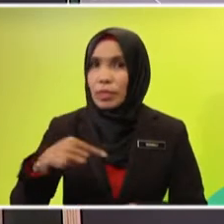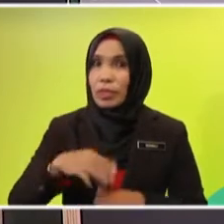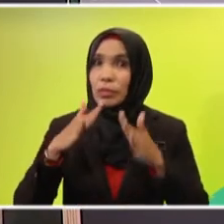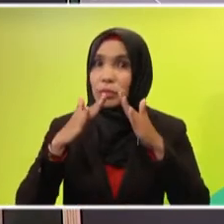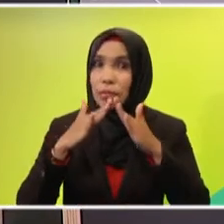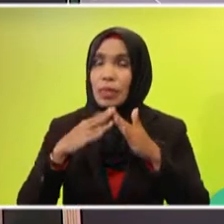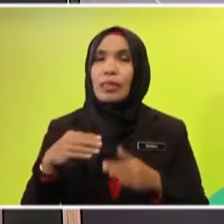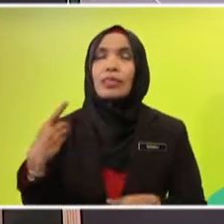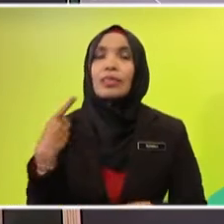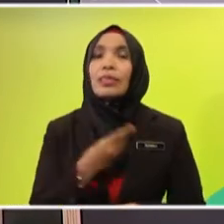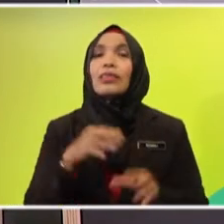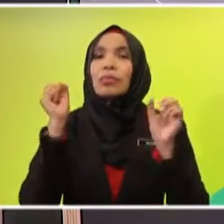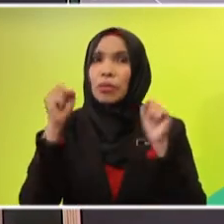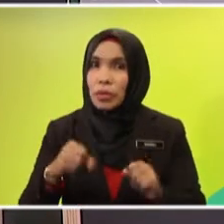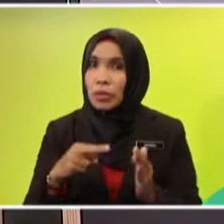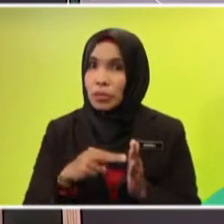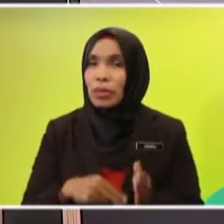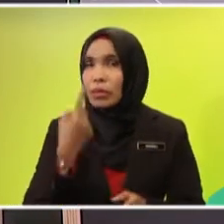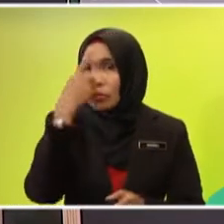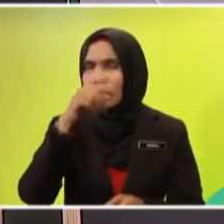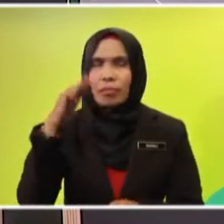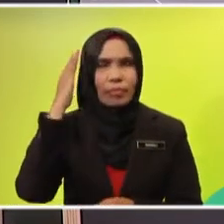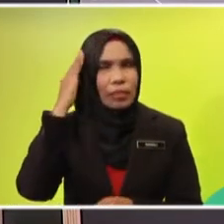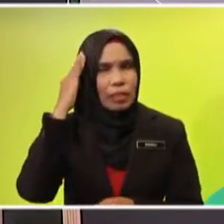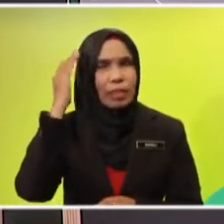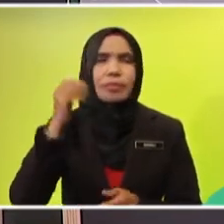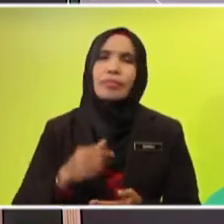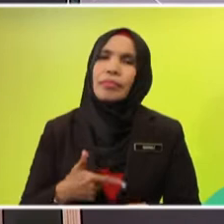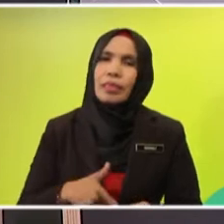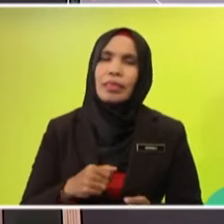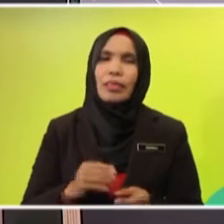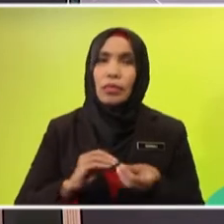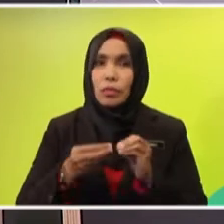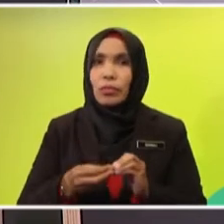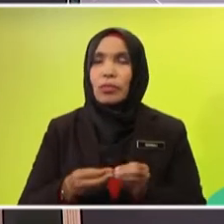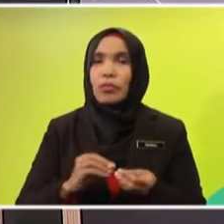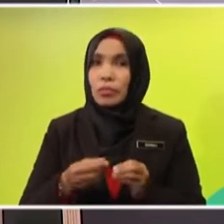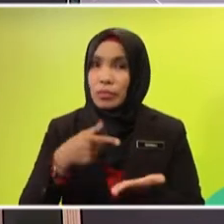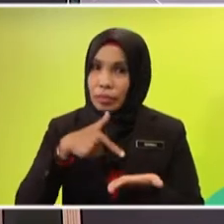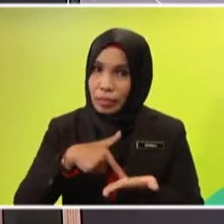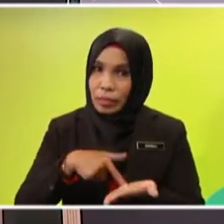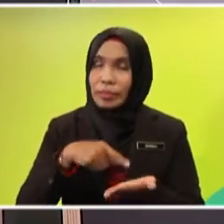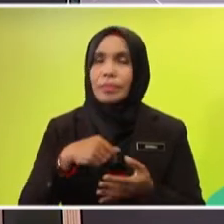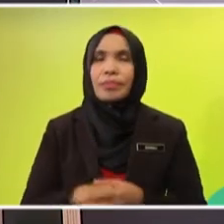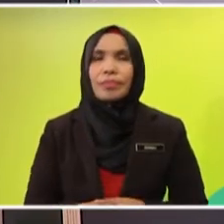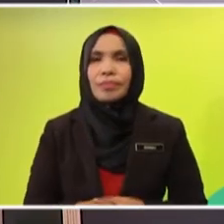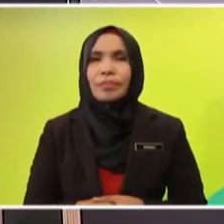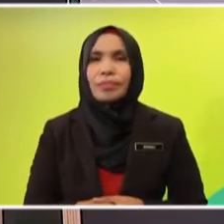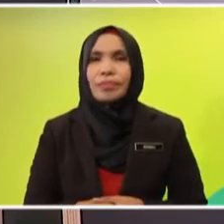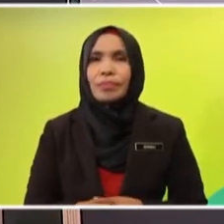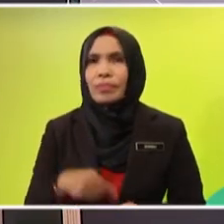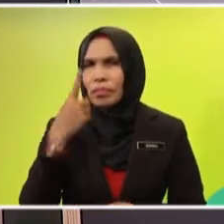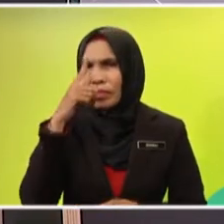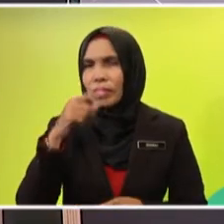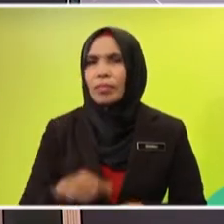kita boleh ulang untuk mengingatkan kita nomor ini Oke kita mengutuk mengukuhkan